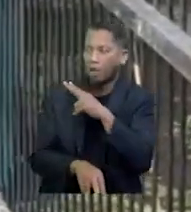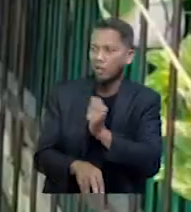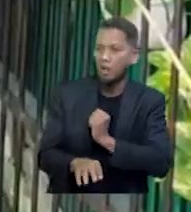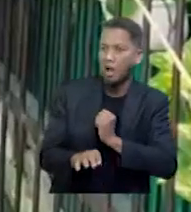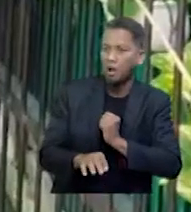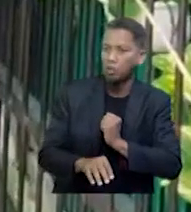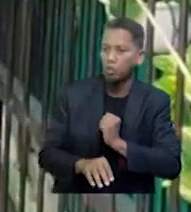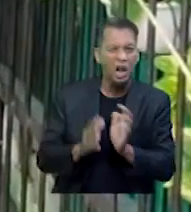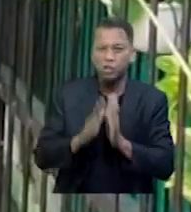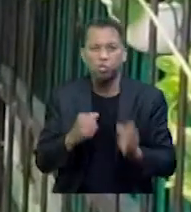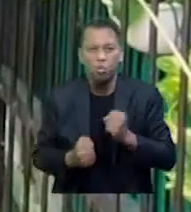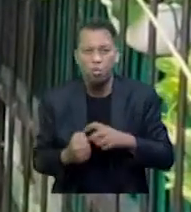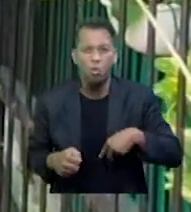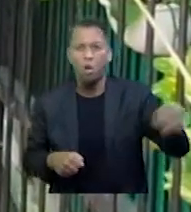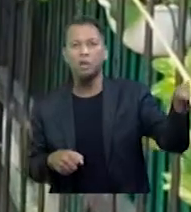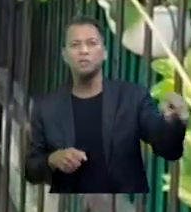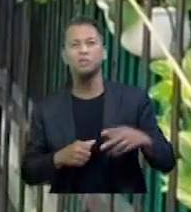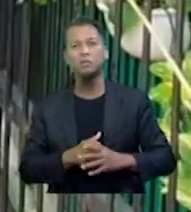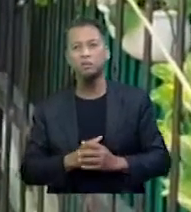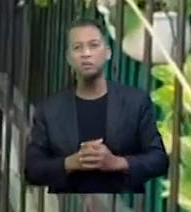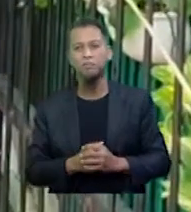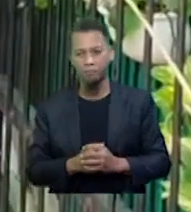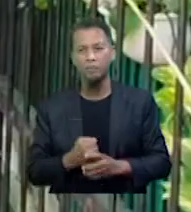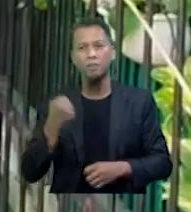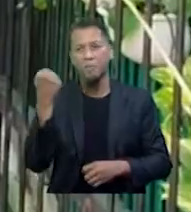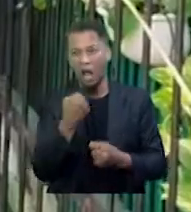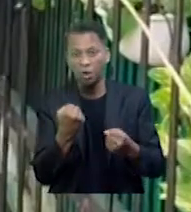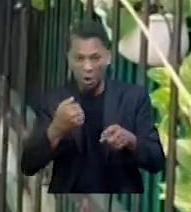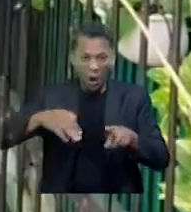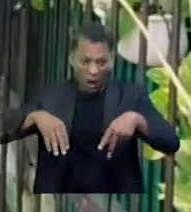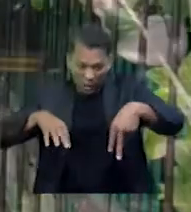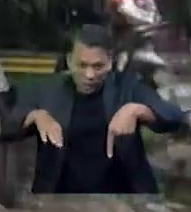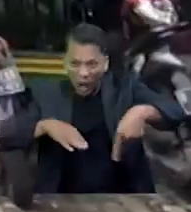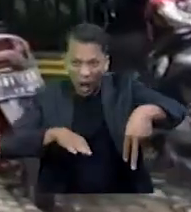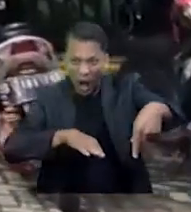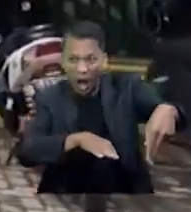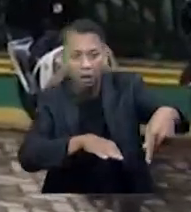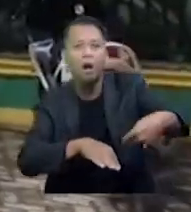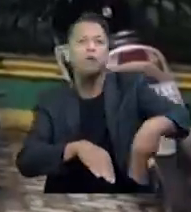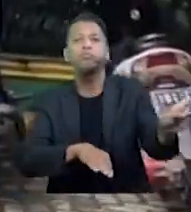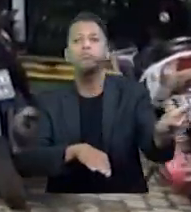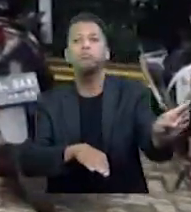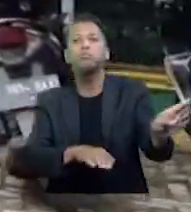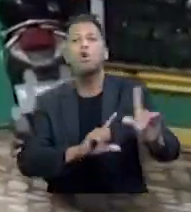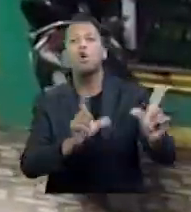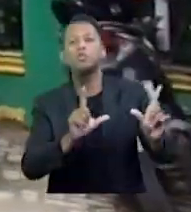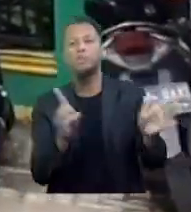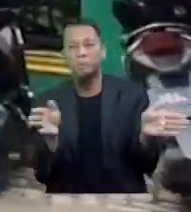diri. Pelaku pun sempat mengejarnya hingga akhirnya korban berhasil lolos setelah masuk ke sebuah